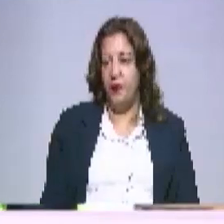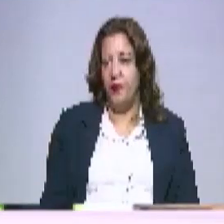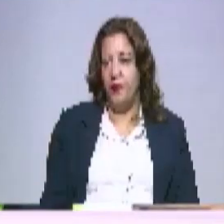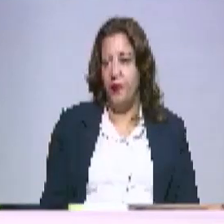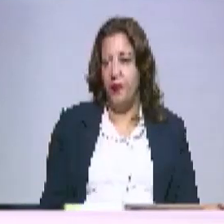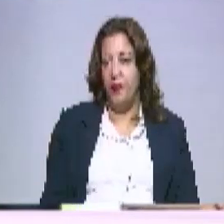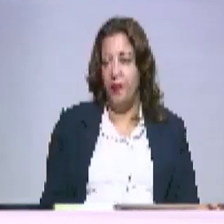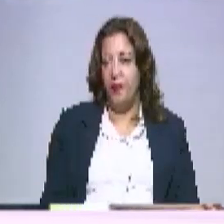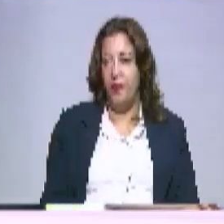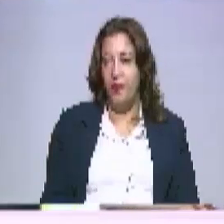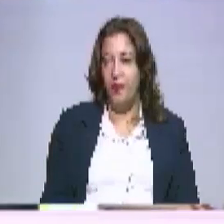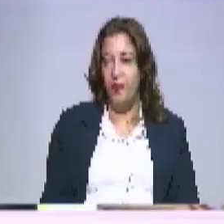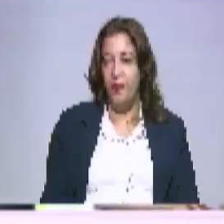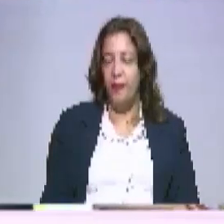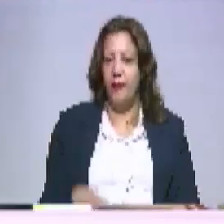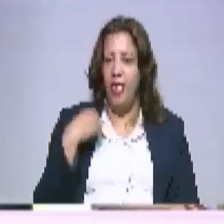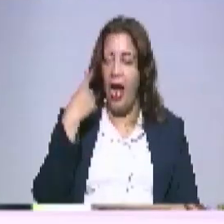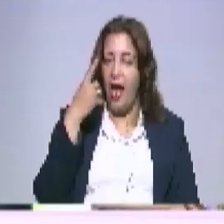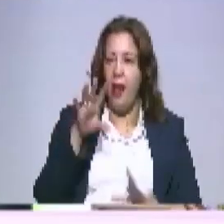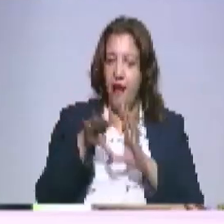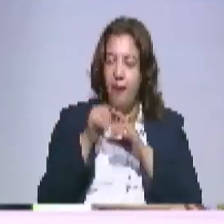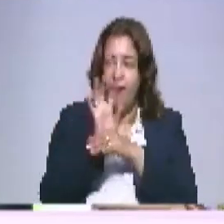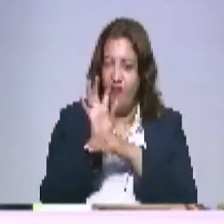دي عشان نجرنش بيها دلوقتي.